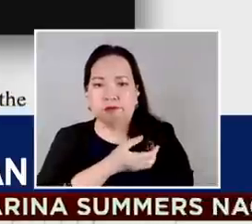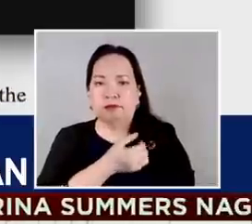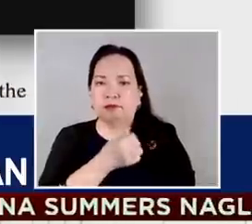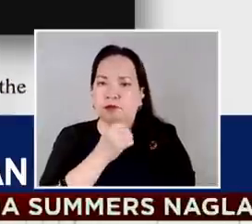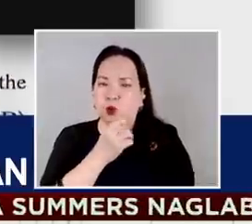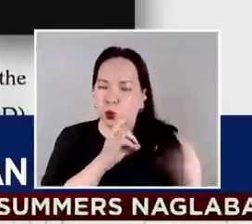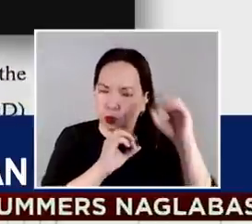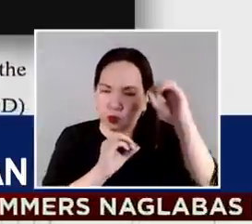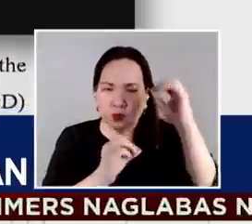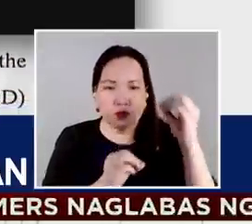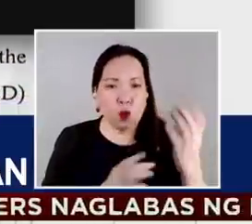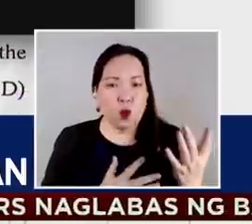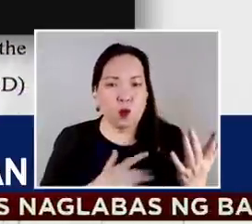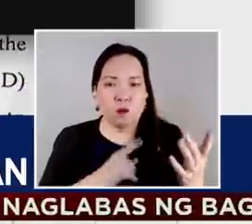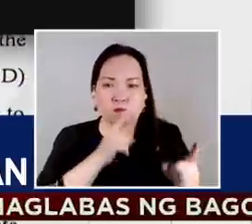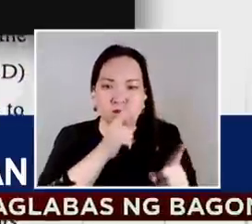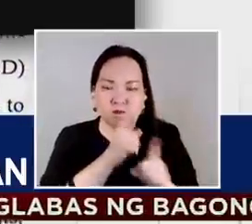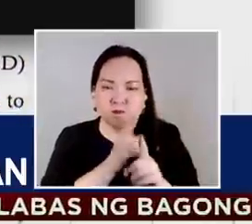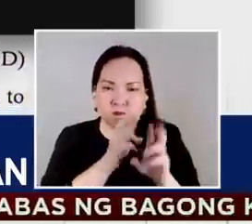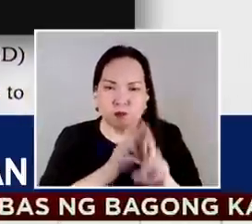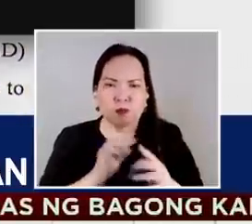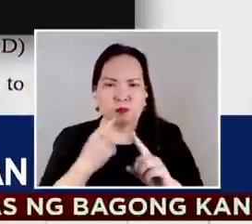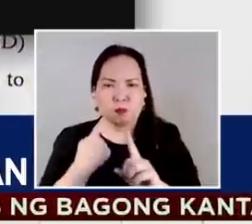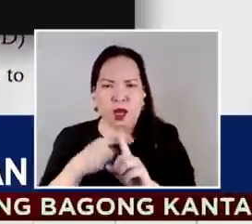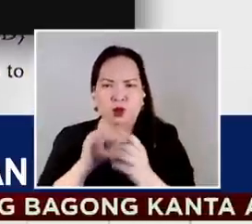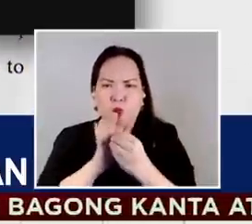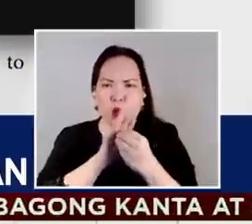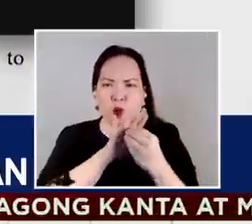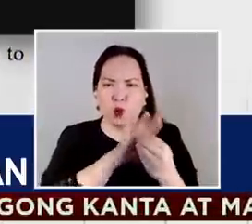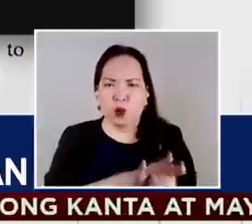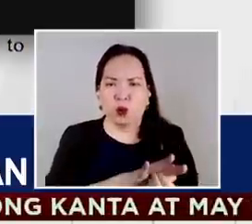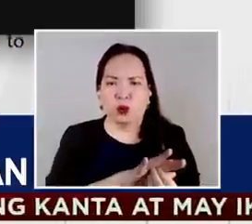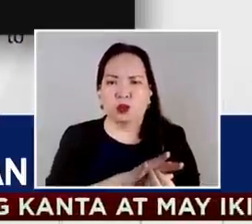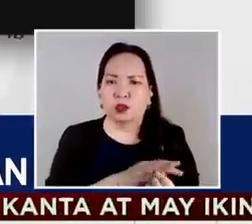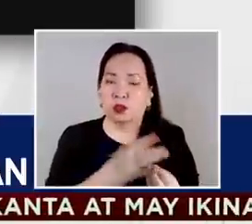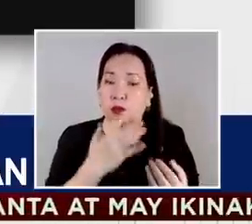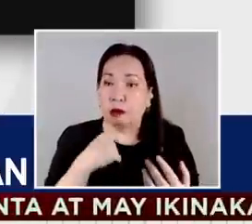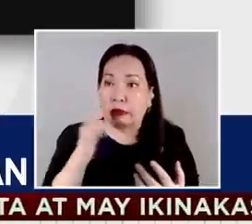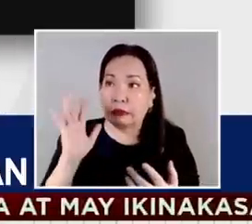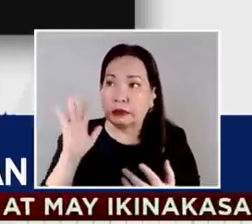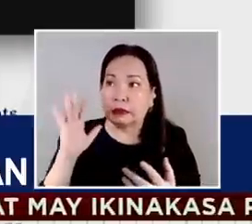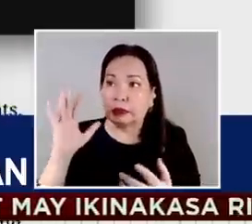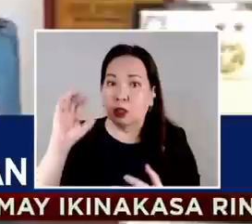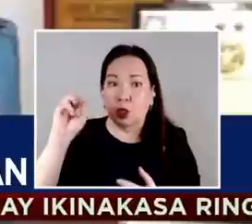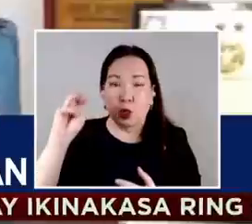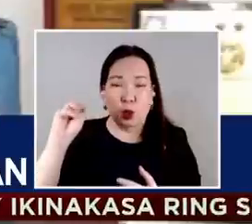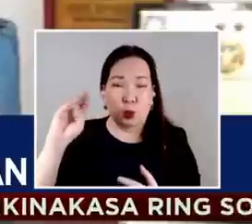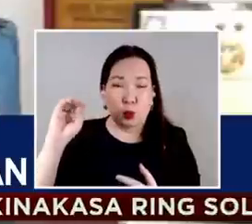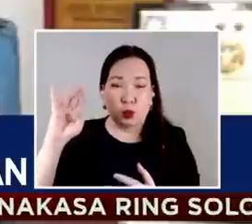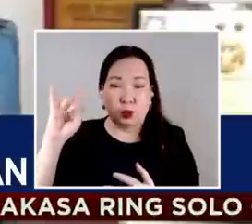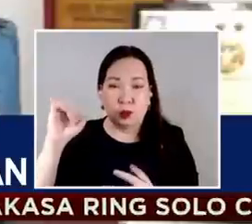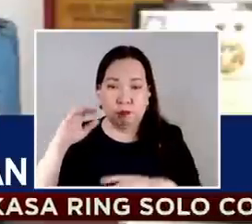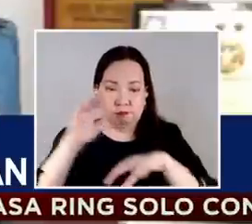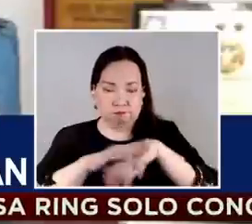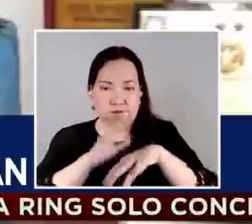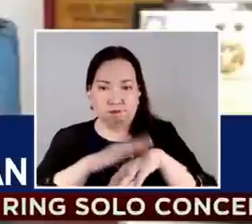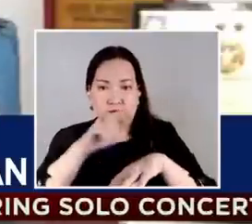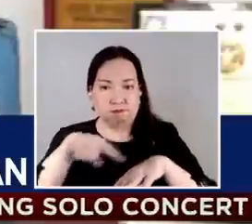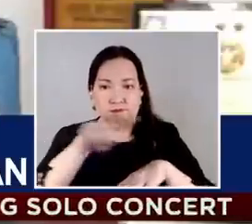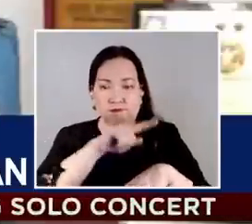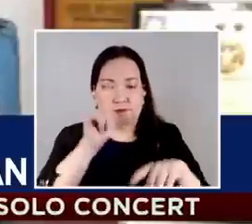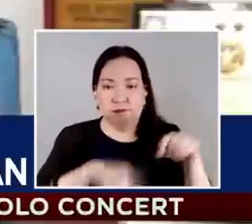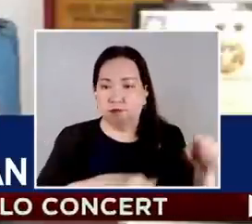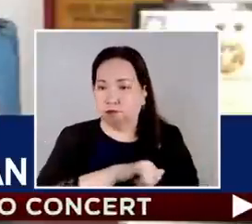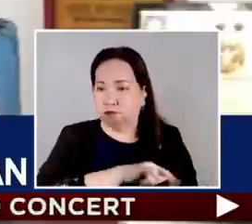of service, at oppression. Ayon sa dokumento mula sa Ombudsman, pinagbawalan umano ni Antiporda na bumiyahe ang